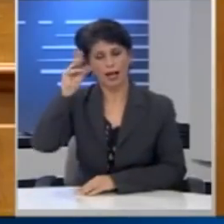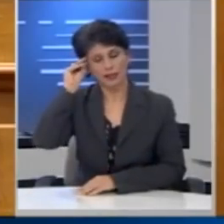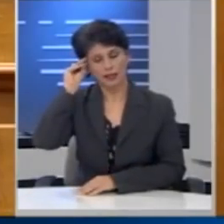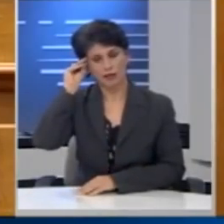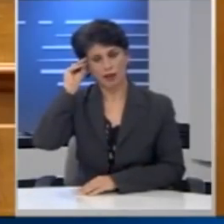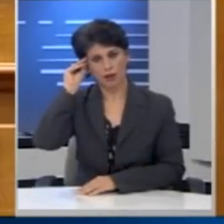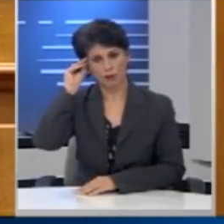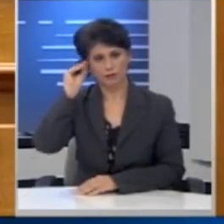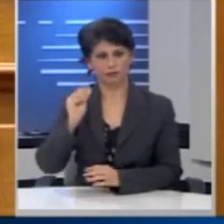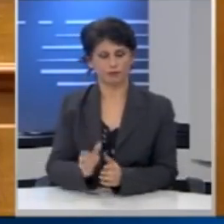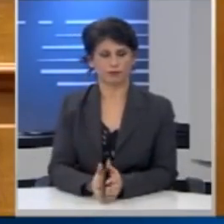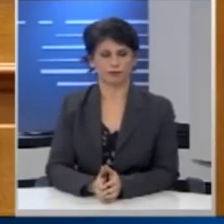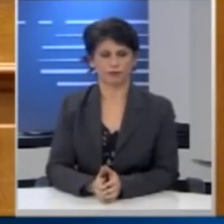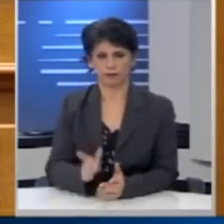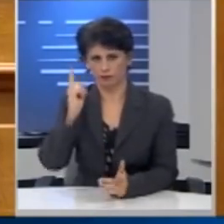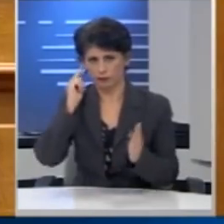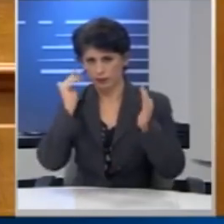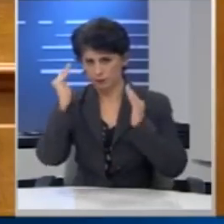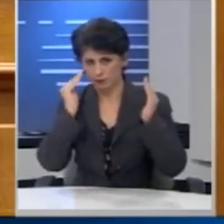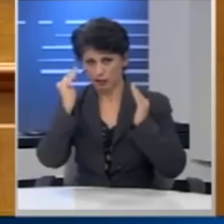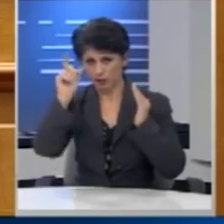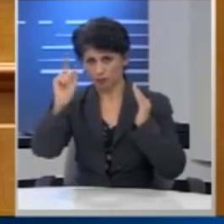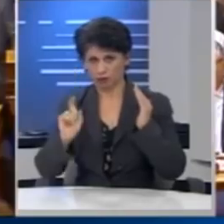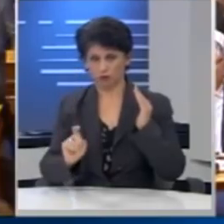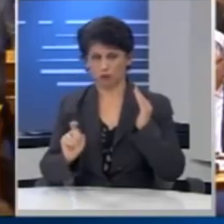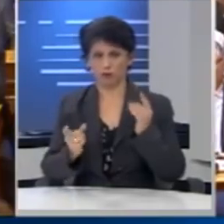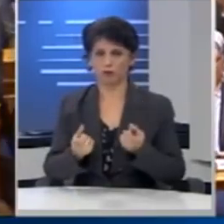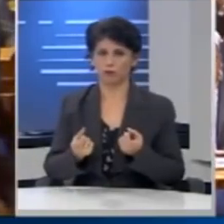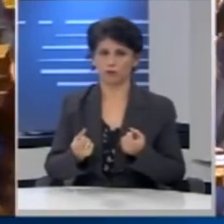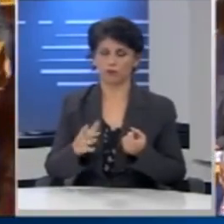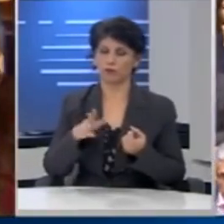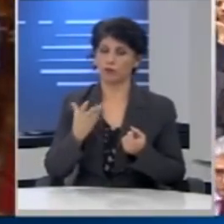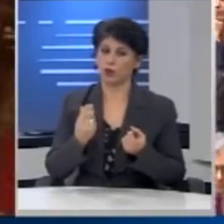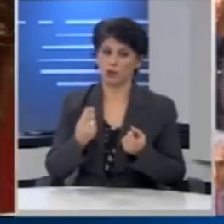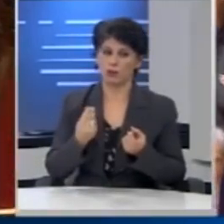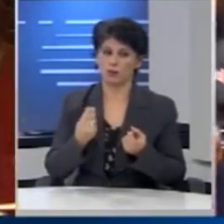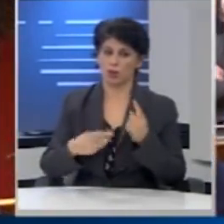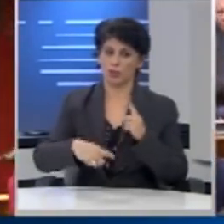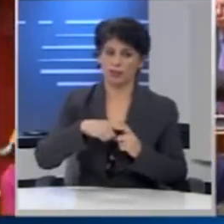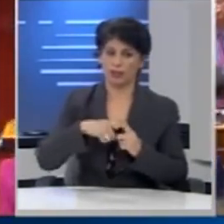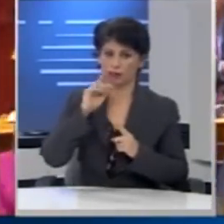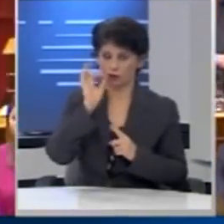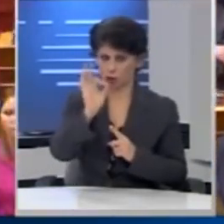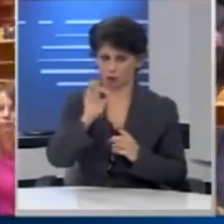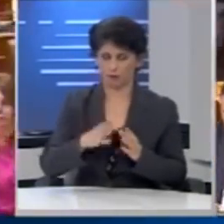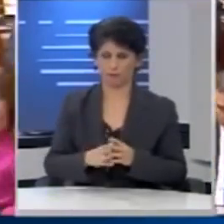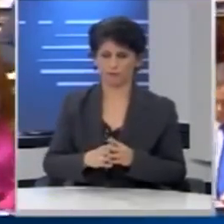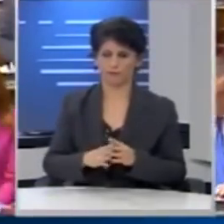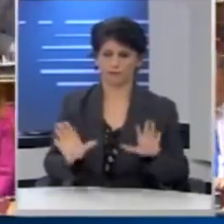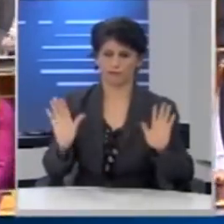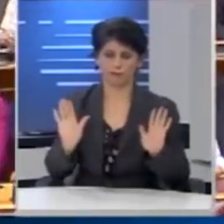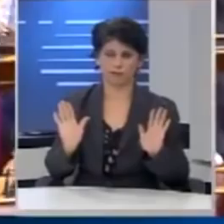Αντιλαμβάνομαι τις επιφυλάξεις που ίσως προκαλούν τόσο φιλόδοξοι στόχοι.